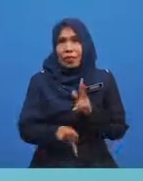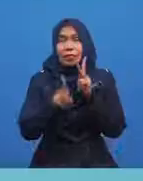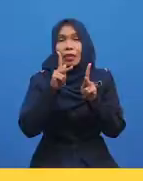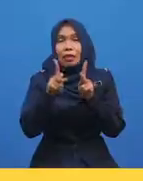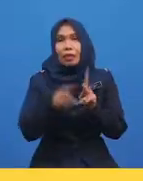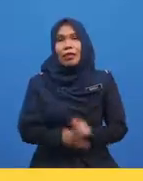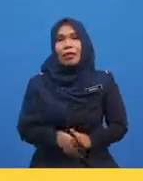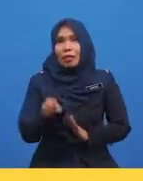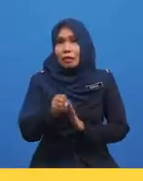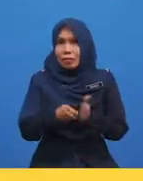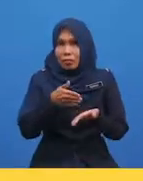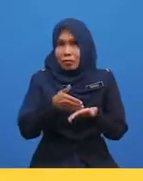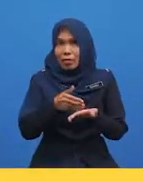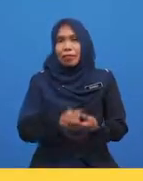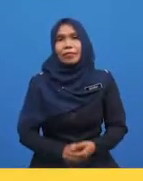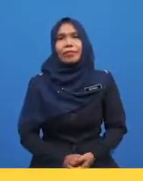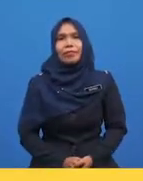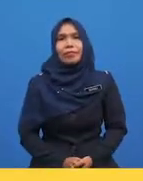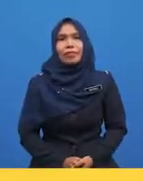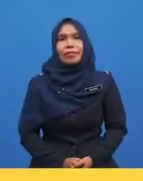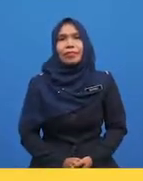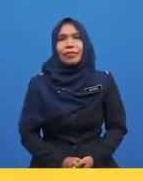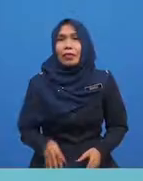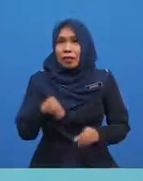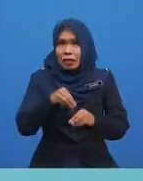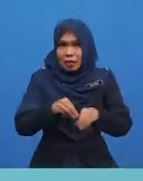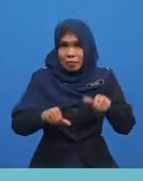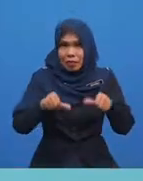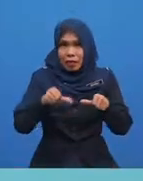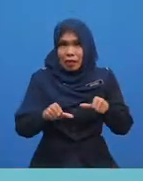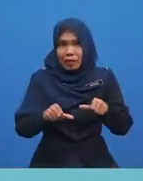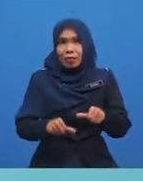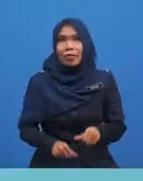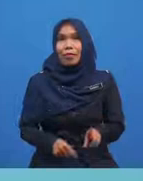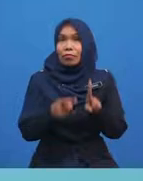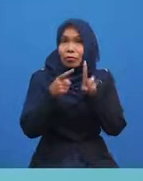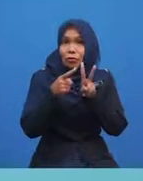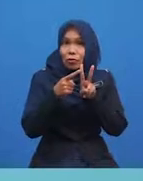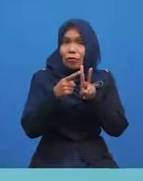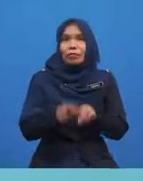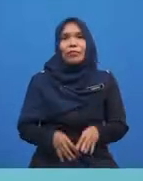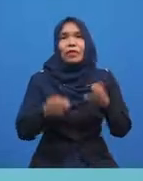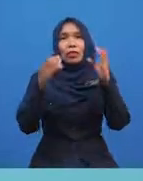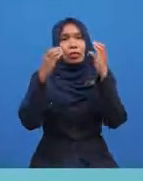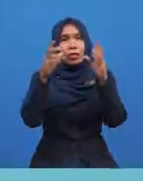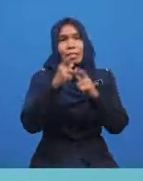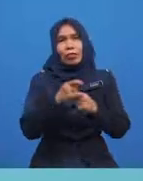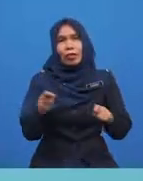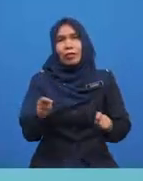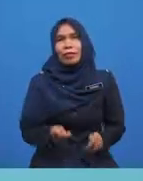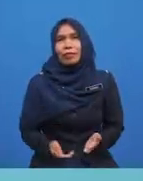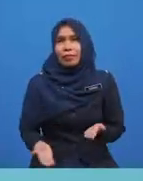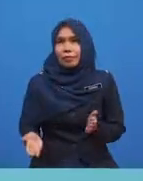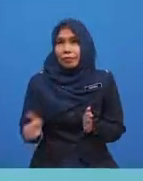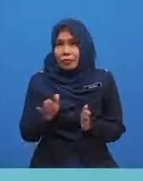separuh. Dalam aktiviti yang kedua pula, cikgu telah melipat pinggan kertas